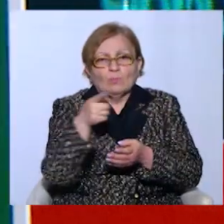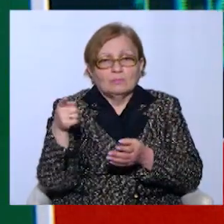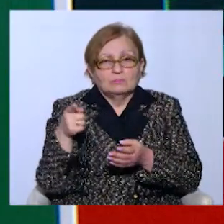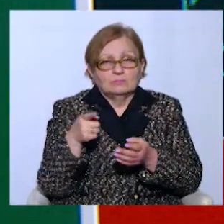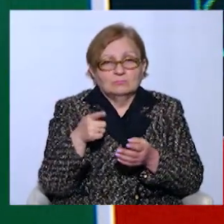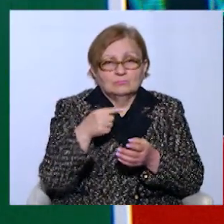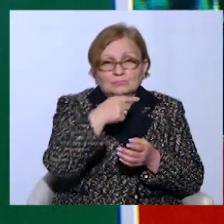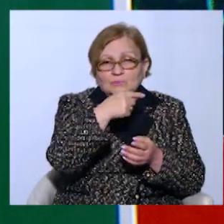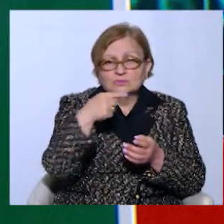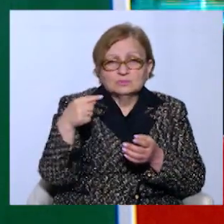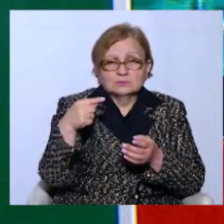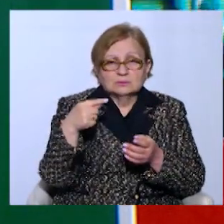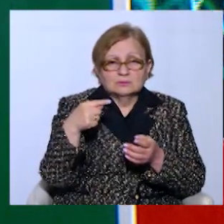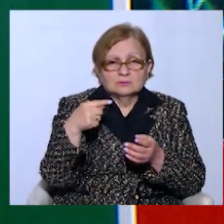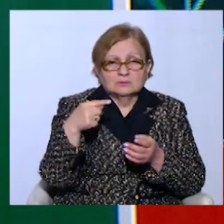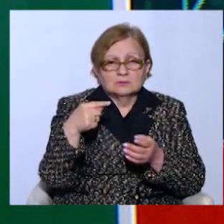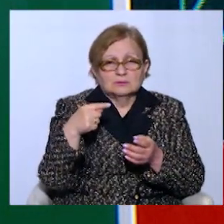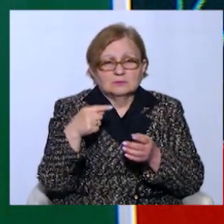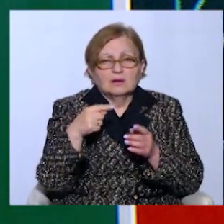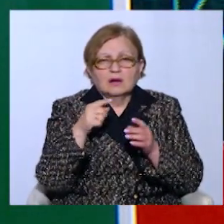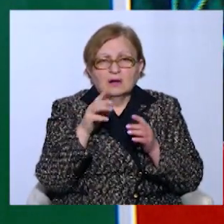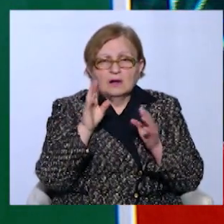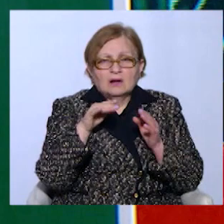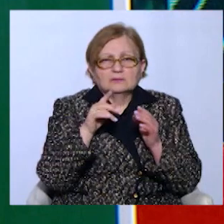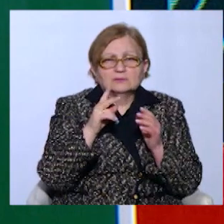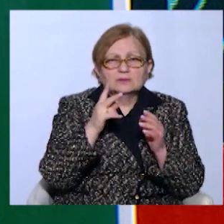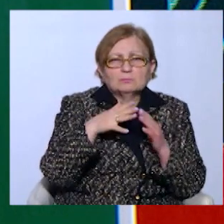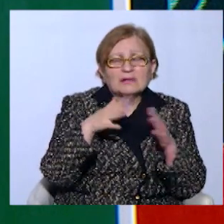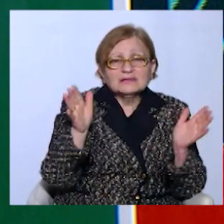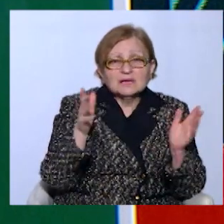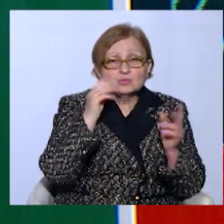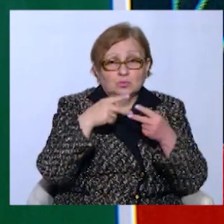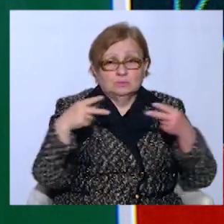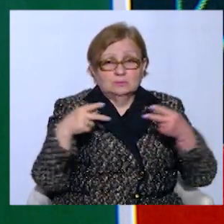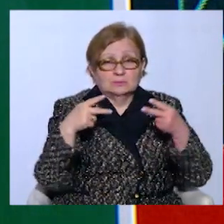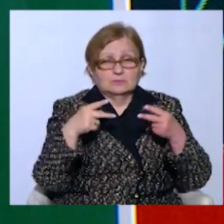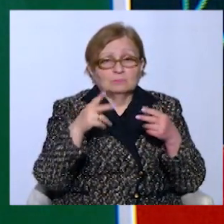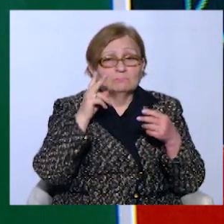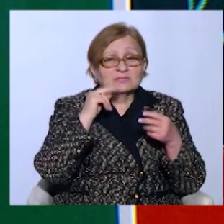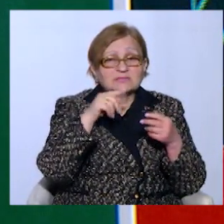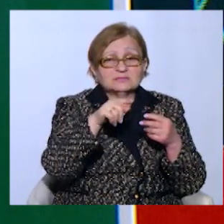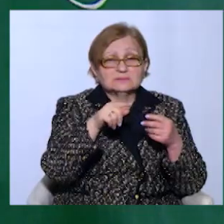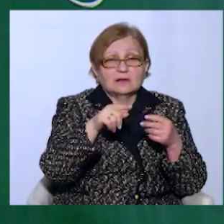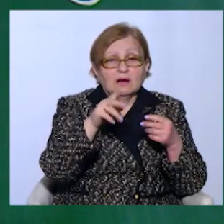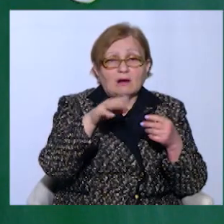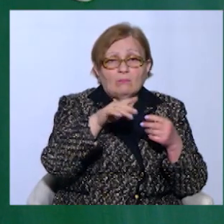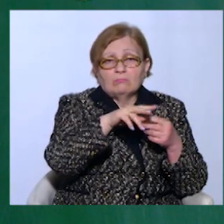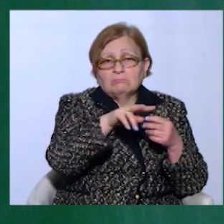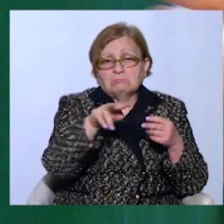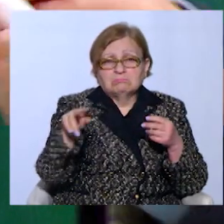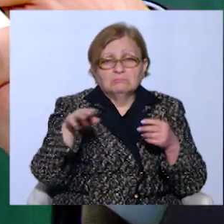წილადებს რომ ტოლი მნიშვნელი ქონდეთ, აქ საქმე არის ძალიან კარგად. მეტია ის, რომლის რიცხვიც მეტია, მაგრამ ამათი მნიშვნელები არ არის